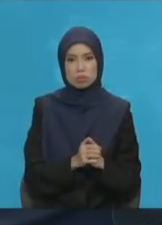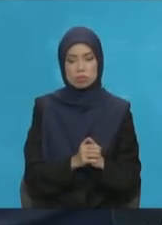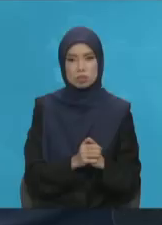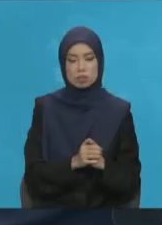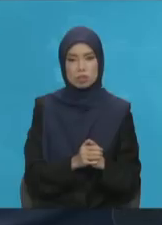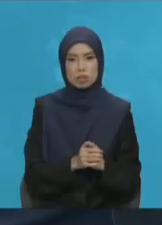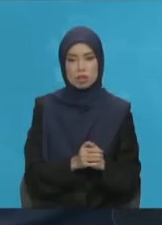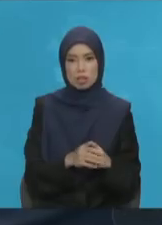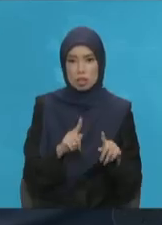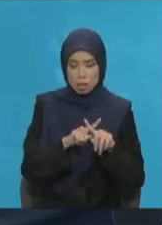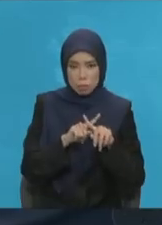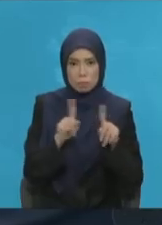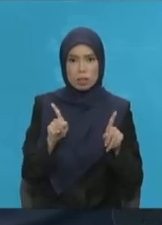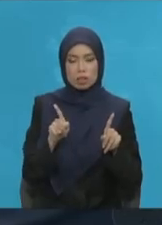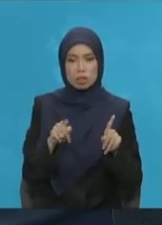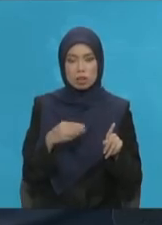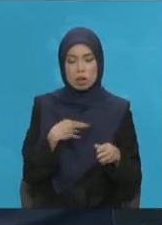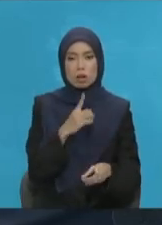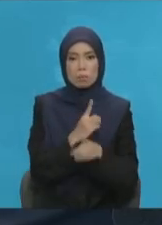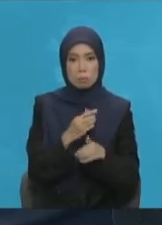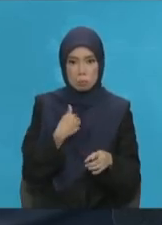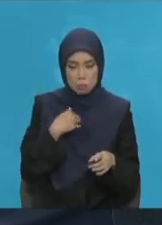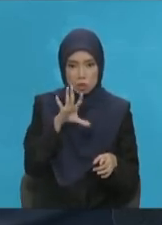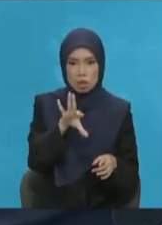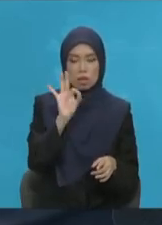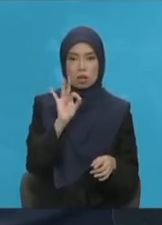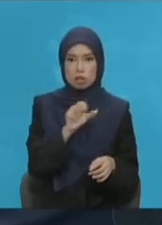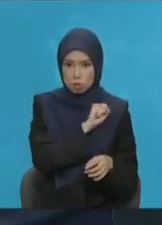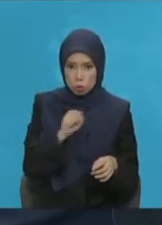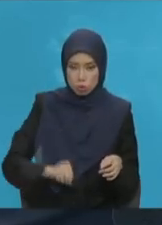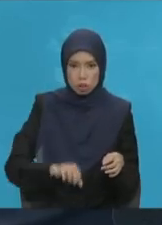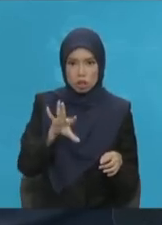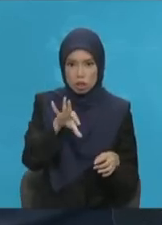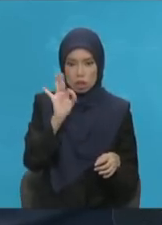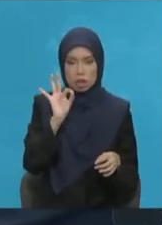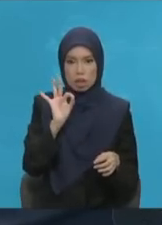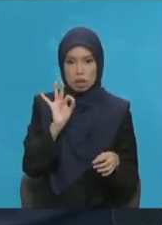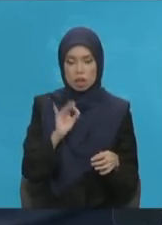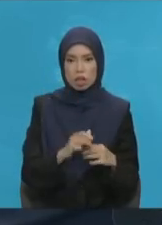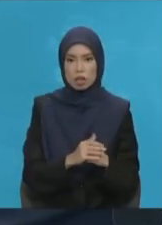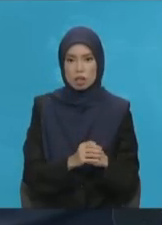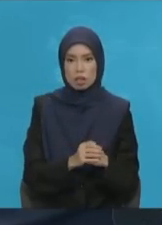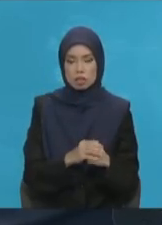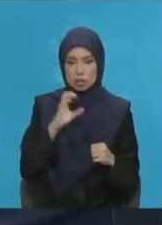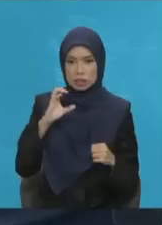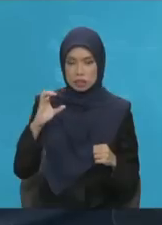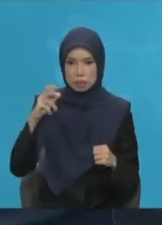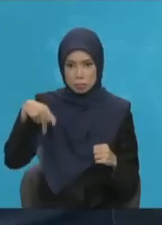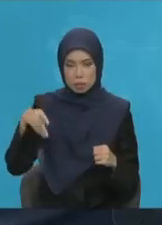yang memperkenankan lantikan Tetapi setelah dilantik Adakah